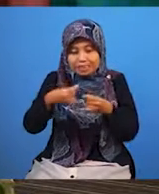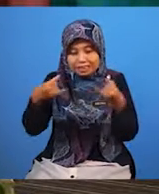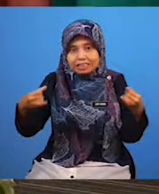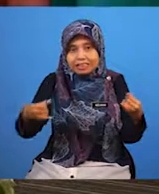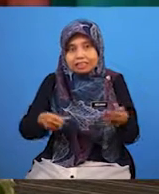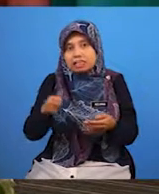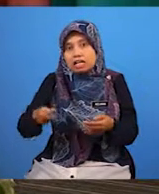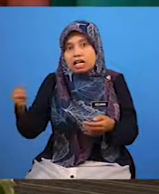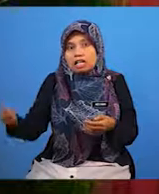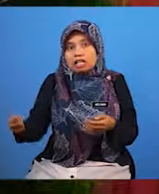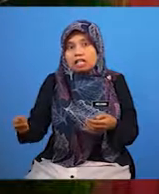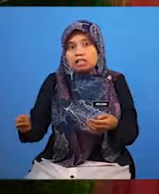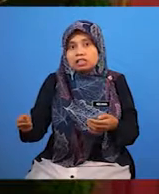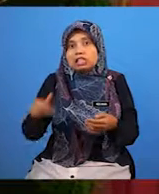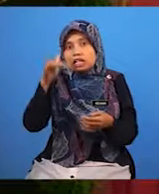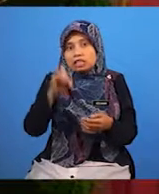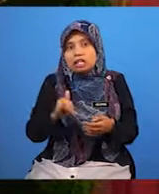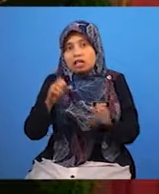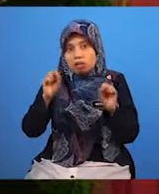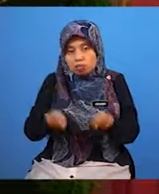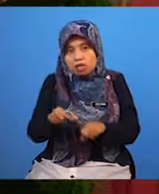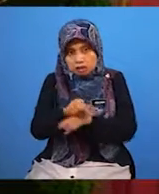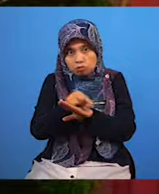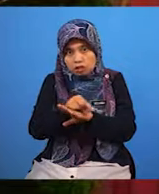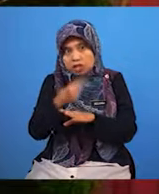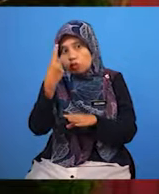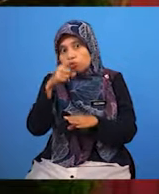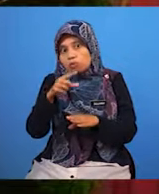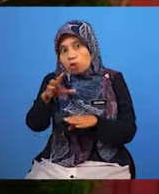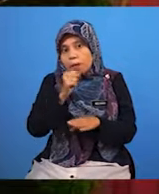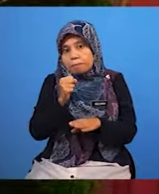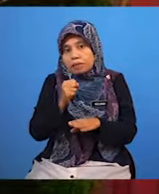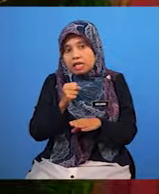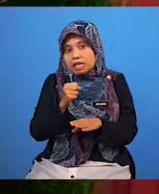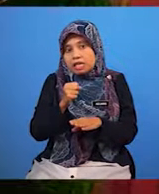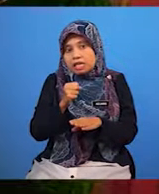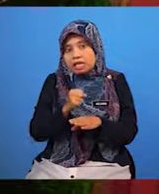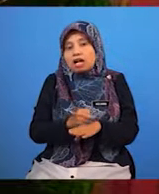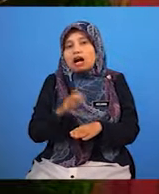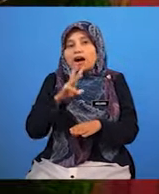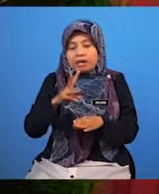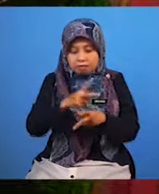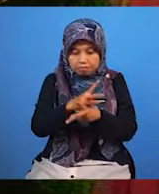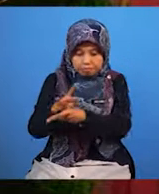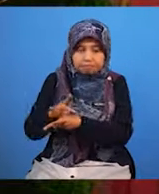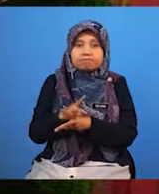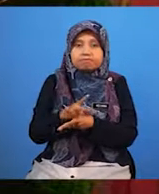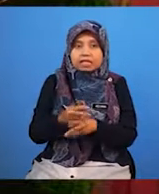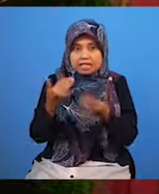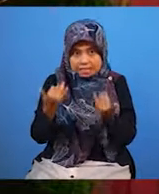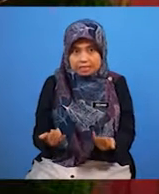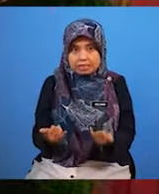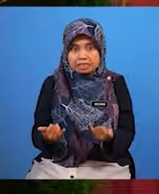jenis-jenis peralatan yang boleh digunakan untuk mengambil sampel air ternakan.